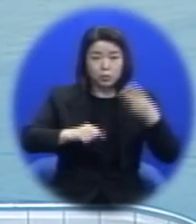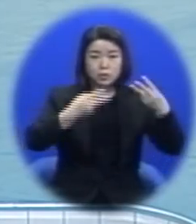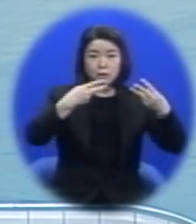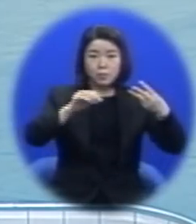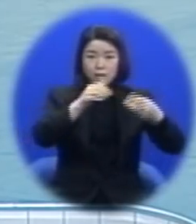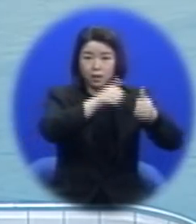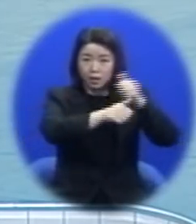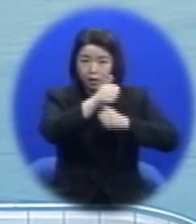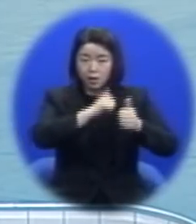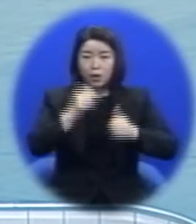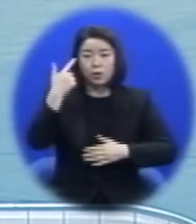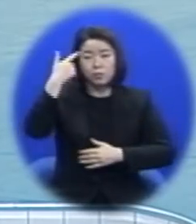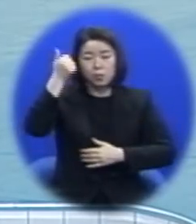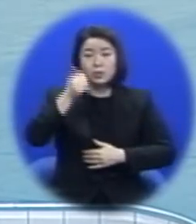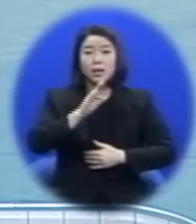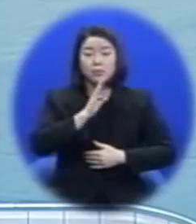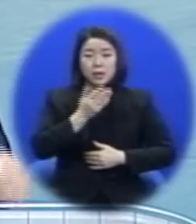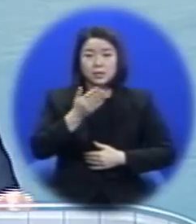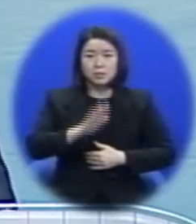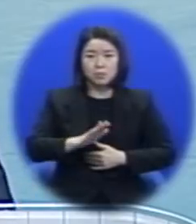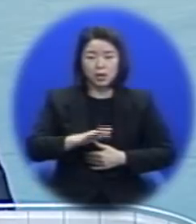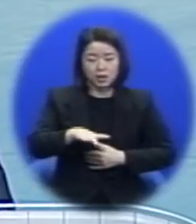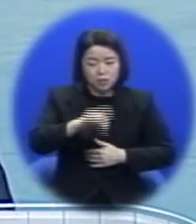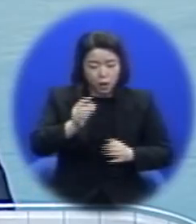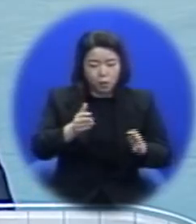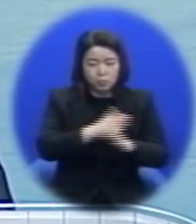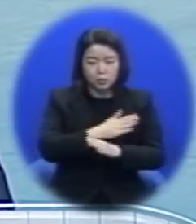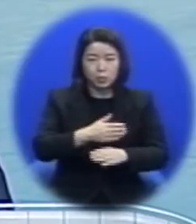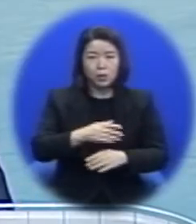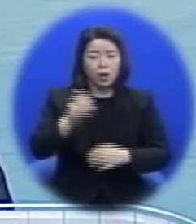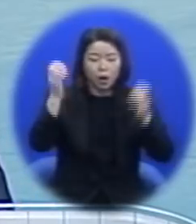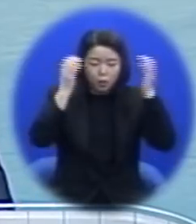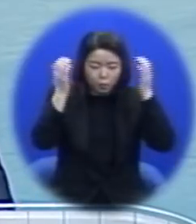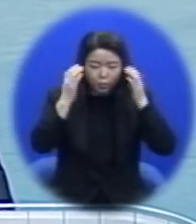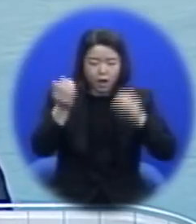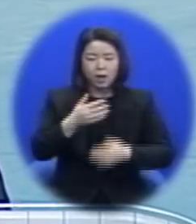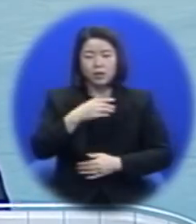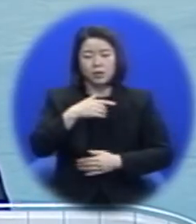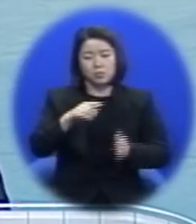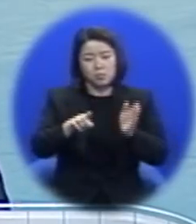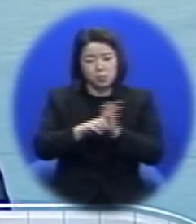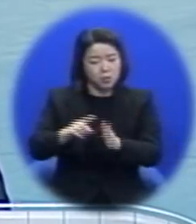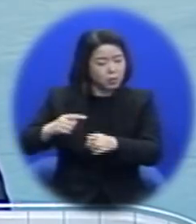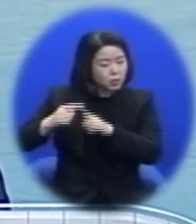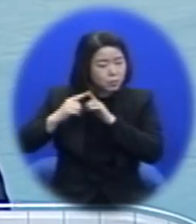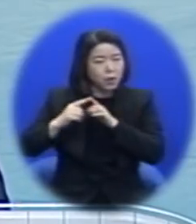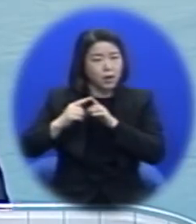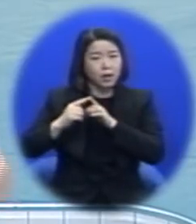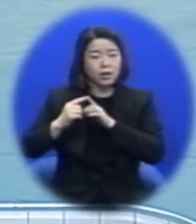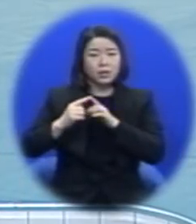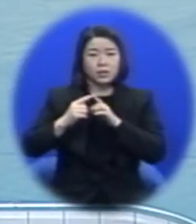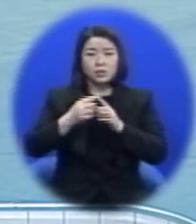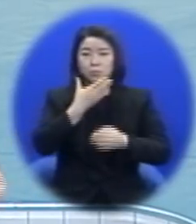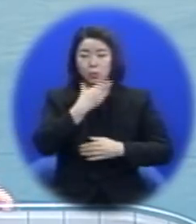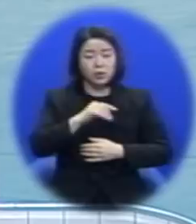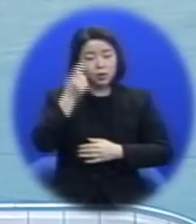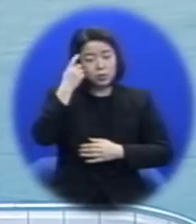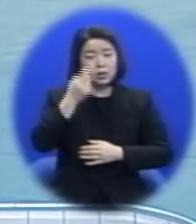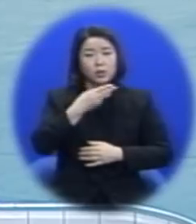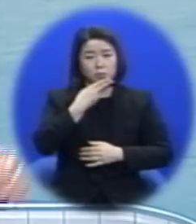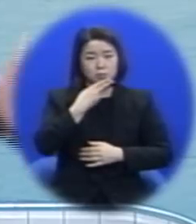고난이 복이고 순교가 복이라고 생각하지 않았습니다. 편안한 길, 옥토밭 사명길만 찾아다니던